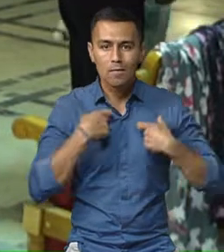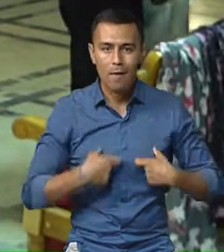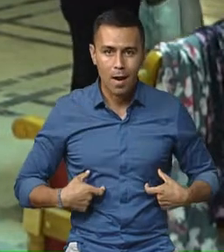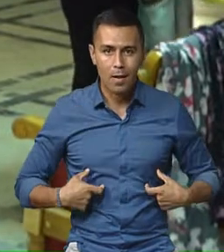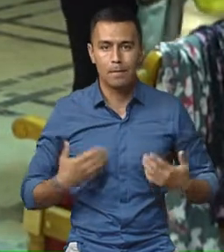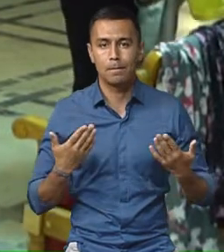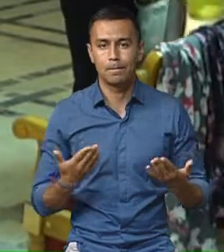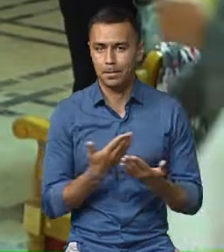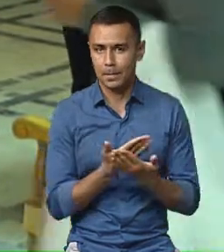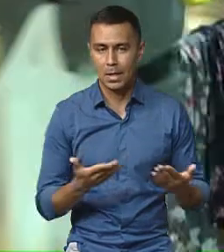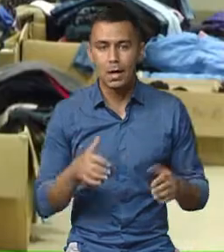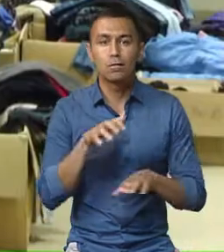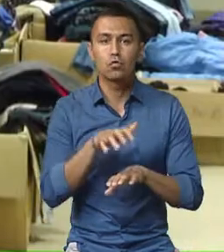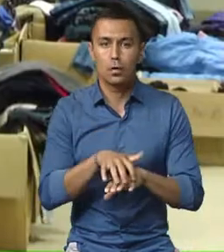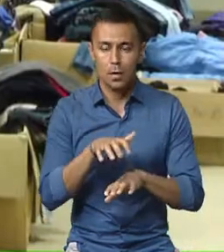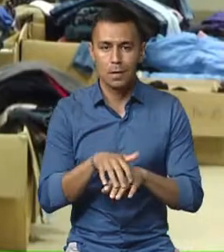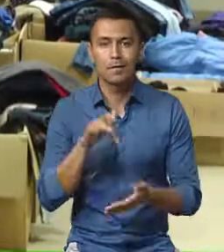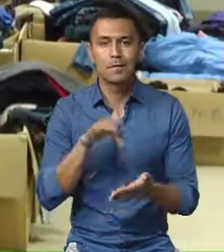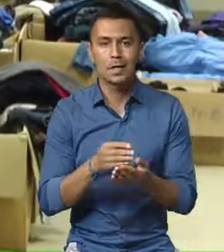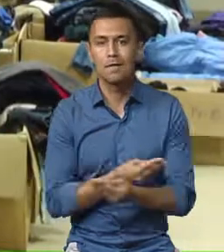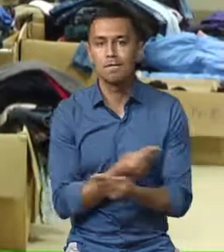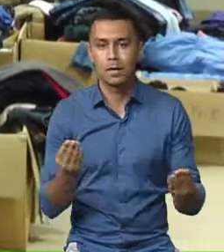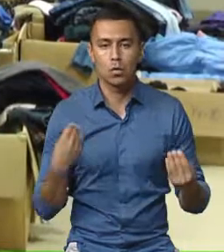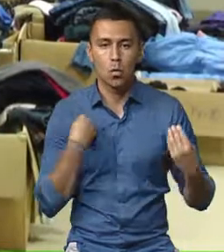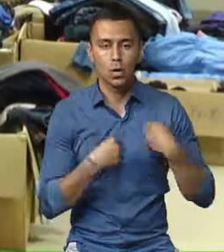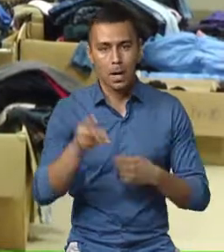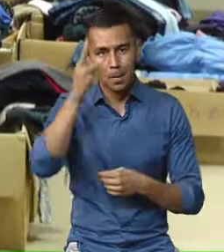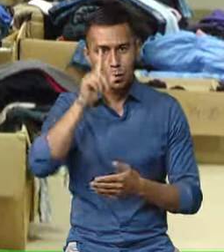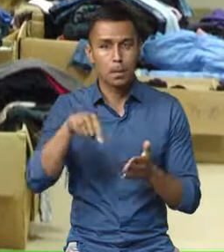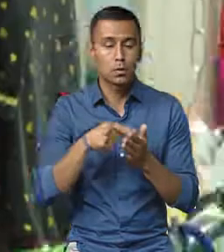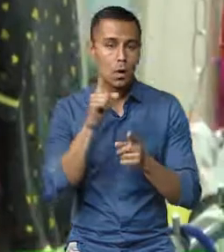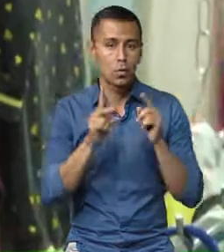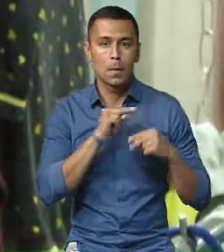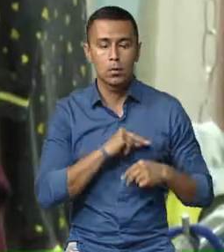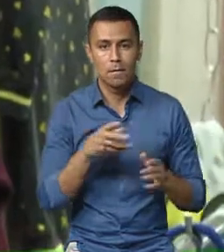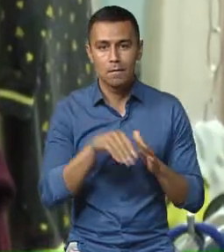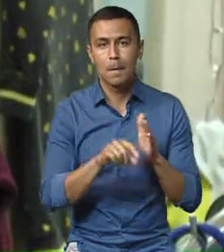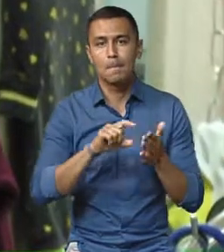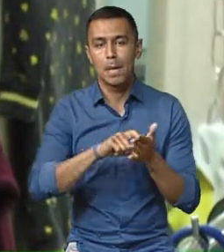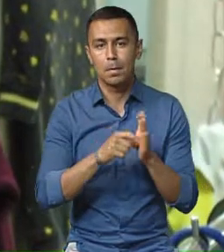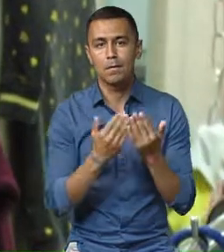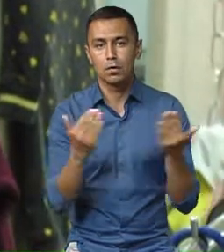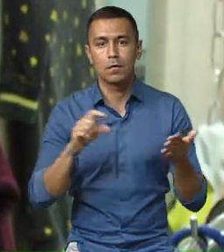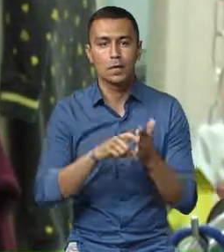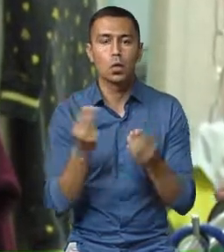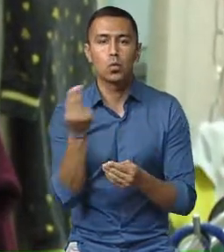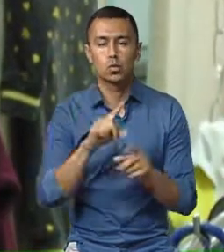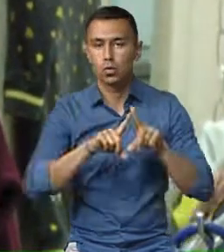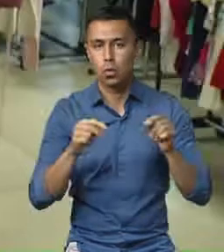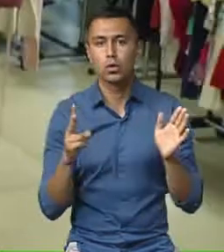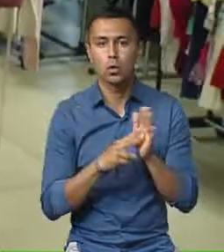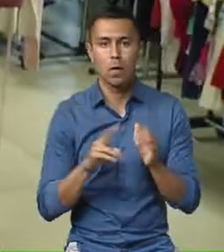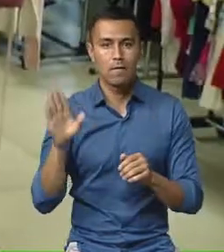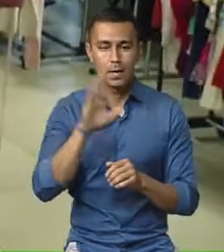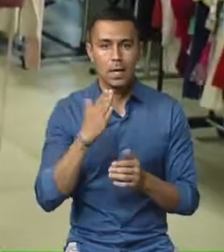сумки, взуття. У центрі видачі одягу Хмельницької міської ради, що працює у приміщенні виставкової зали художньої школи 7 березня,